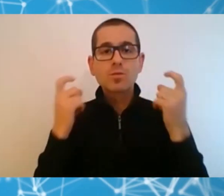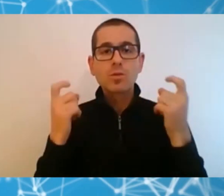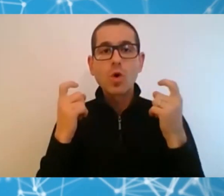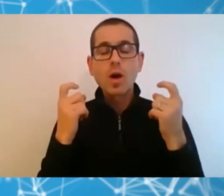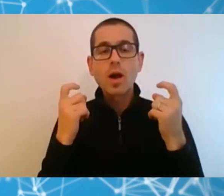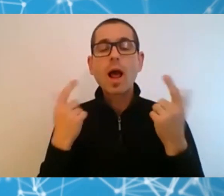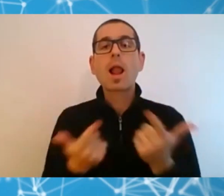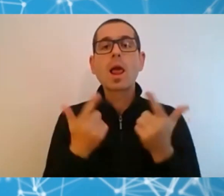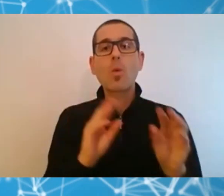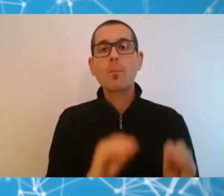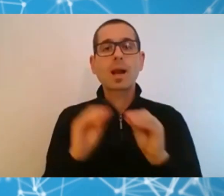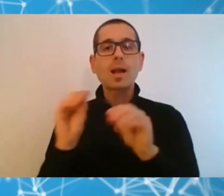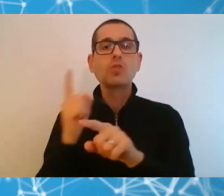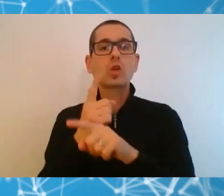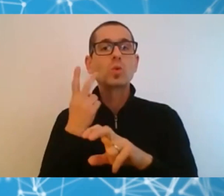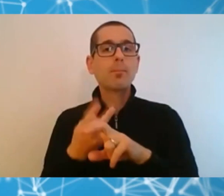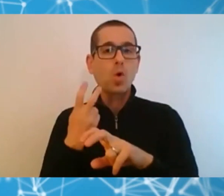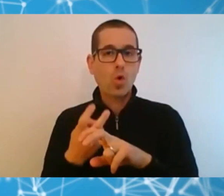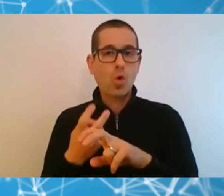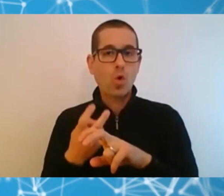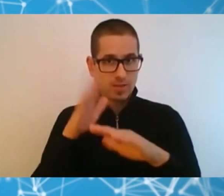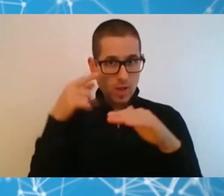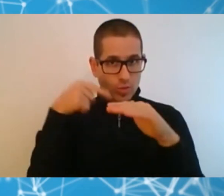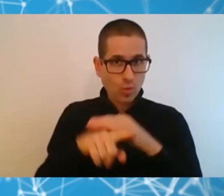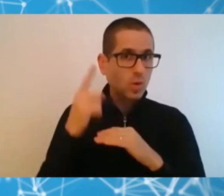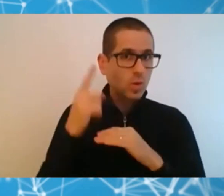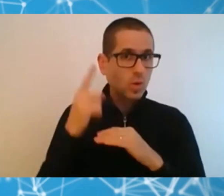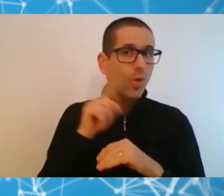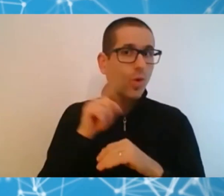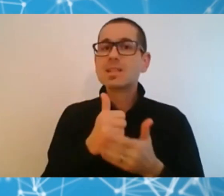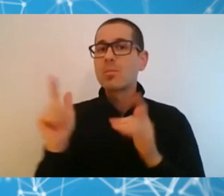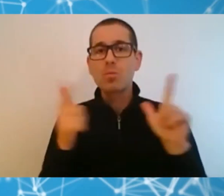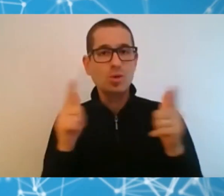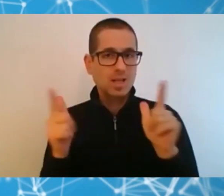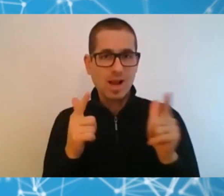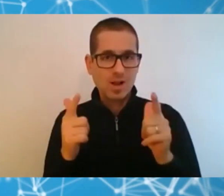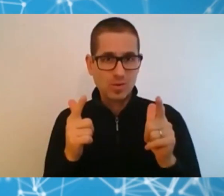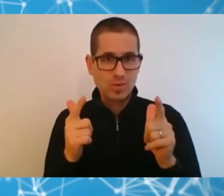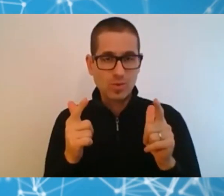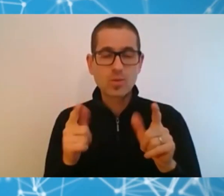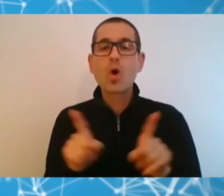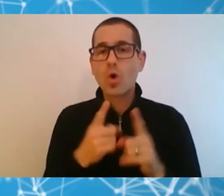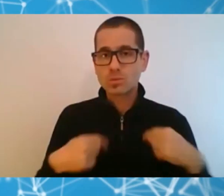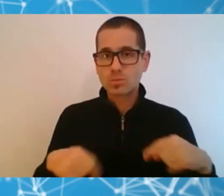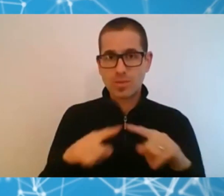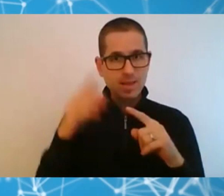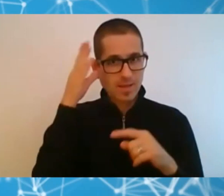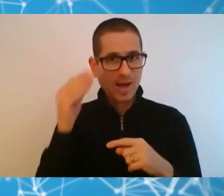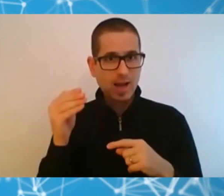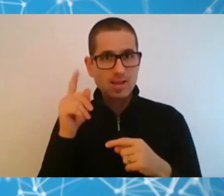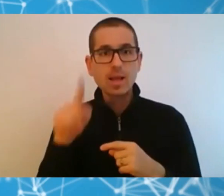lahko prenaša tudi po kosti v notranje uho, ne samo po zraku, kar je pač ta pot, ki smo mi navajeni.